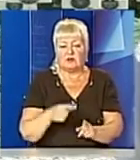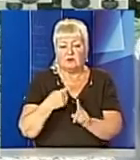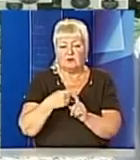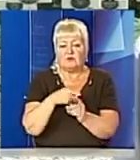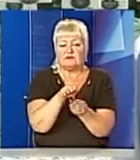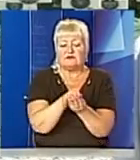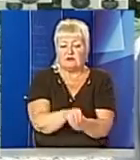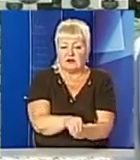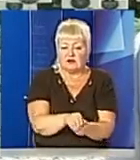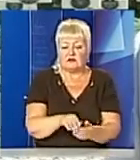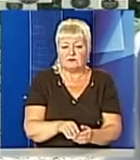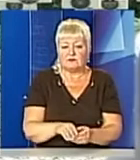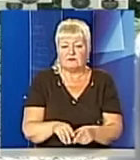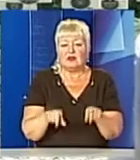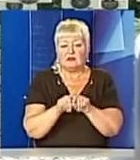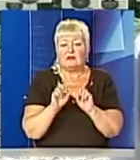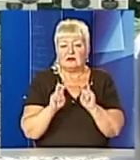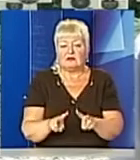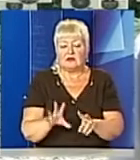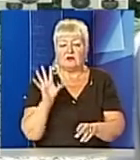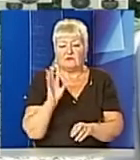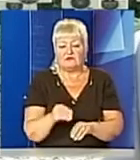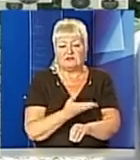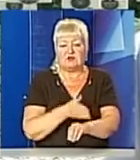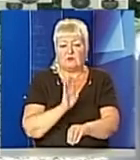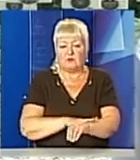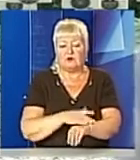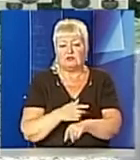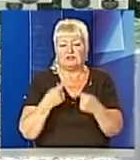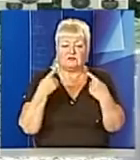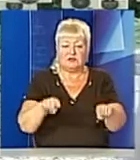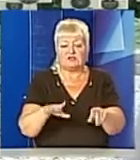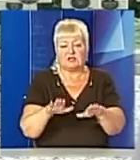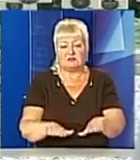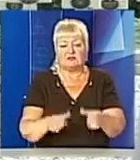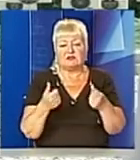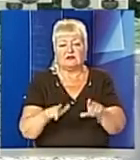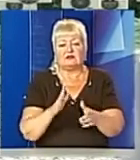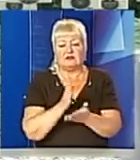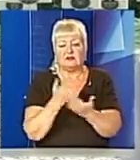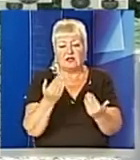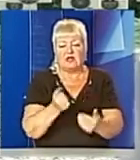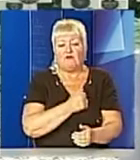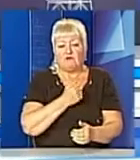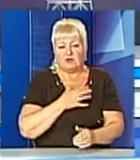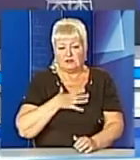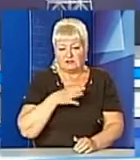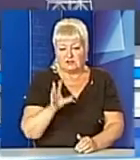цвинтарі. Так як по всій Польщі і в інших місцях, де є наші воїни загинули.